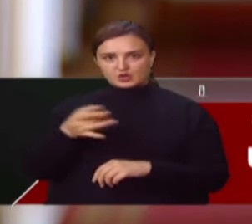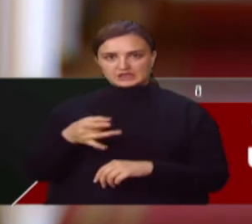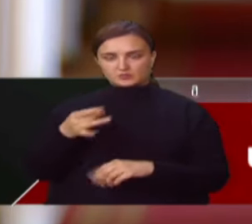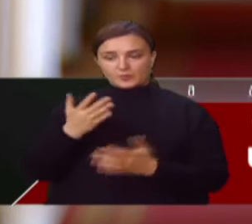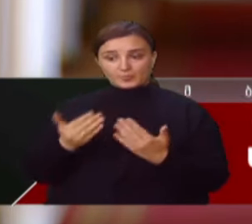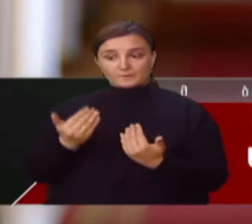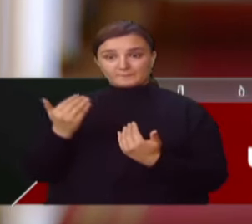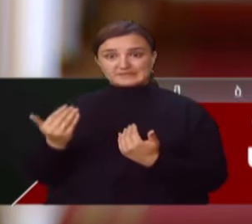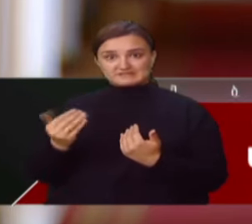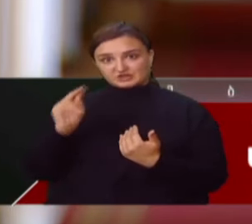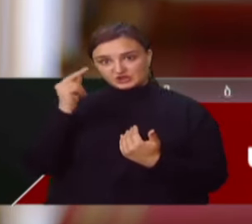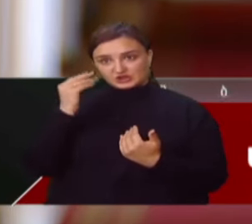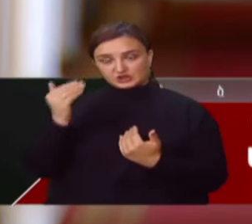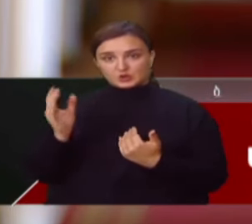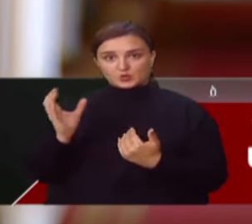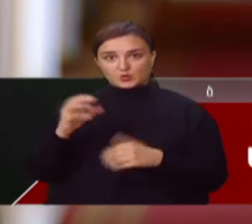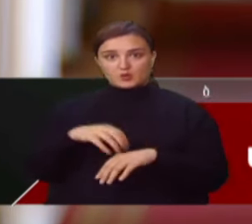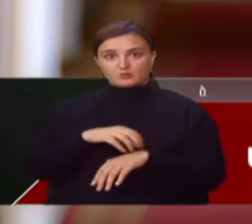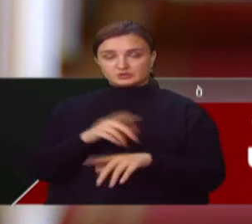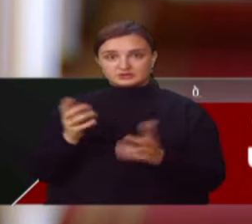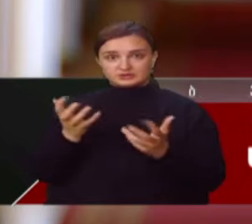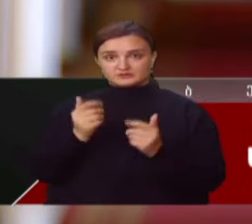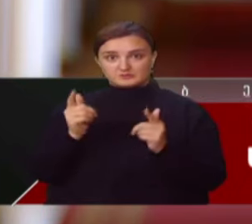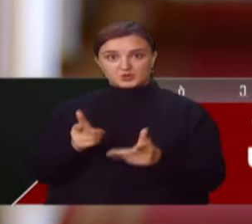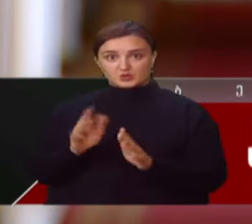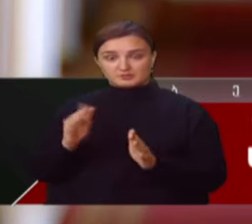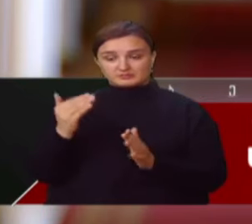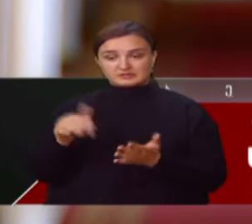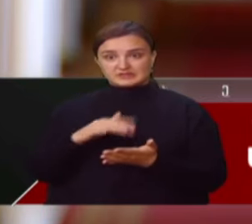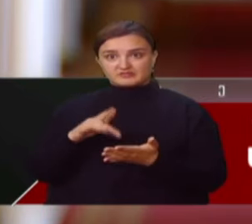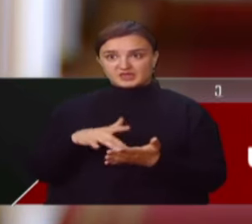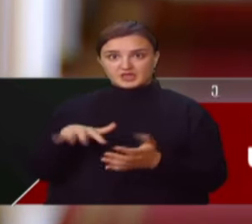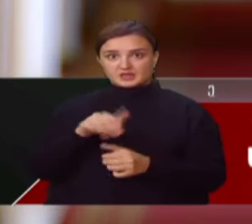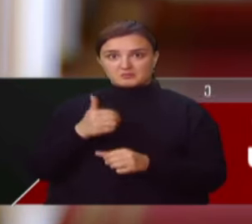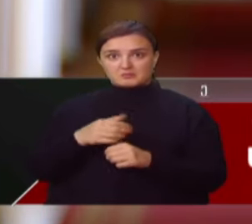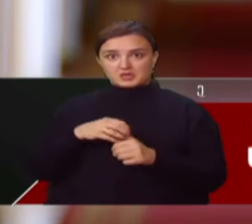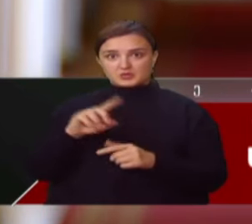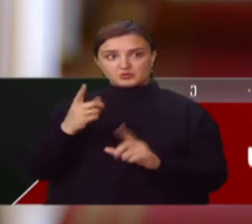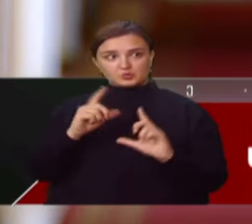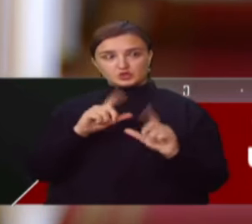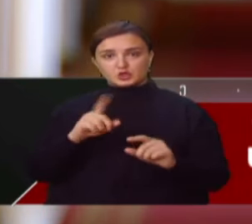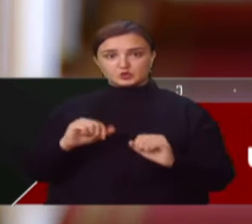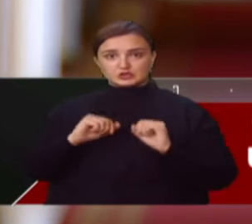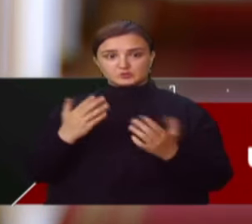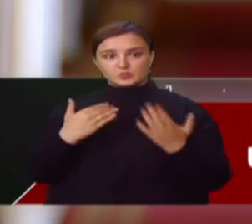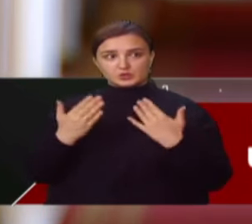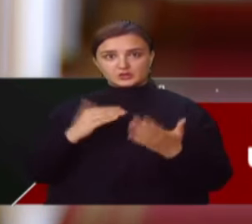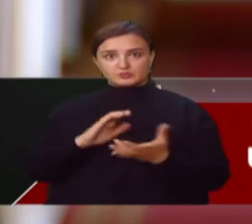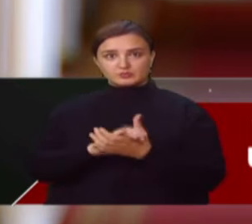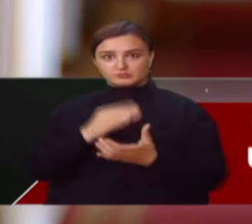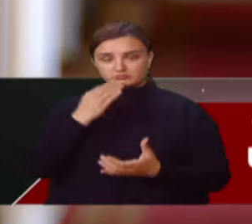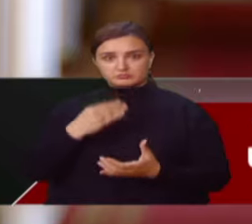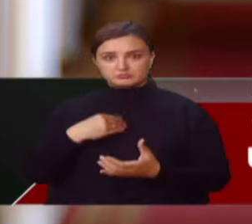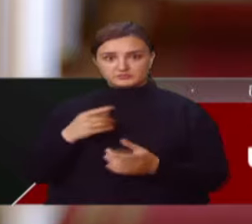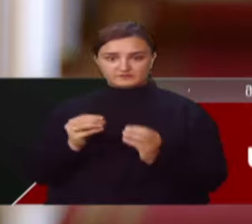და თუ მისთვის ჩინეთი კომუნისტურია და მიუღებელია, მისი ქვეყნის მეთაური რატო ჩადის ის, რატო ცდილობს ურთიერთობის დამყარებას და